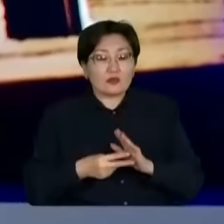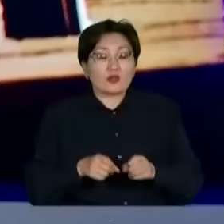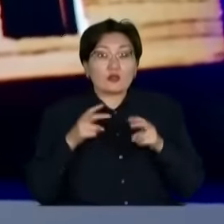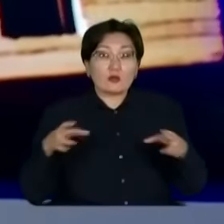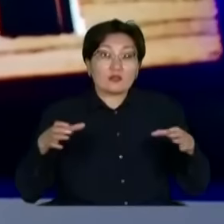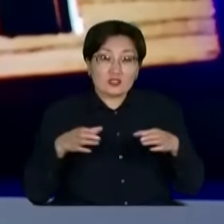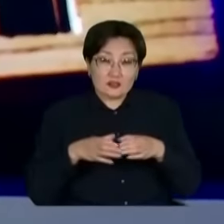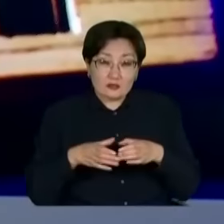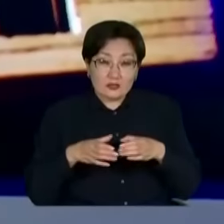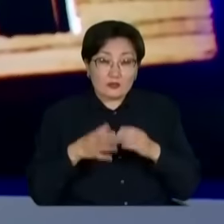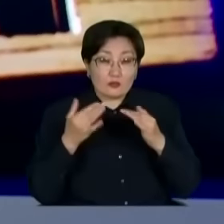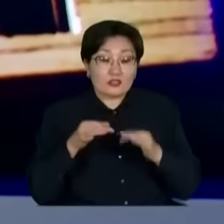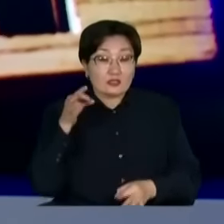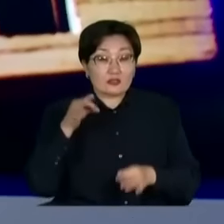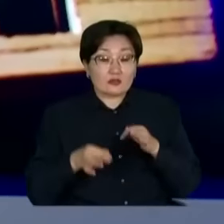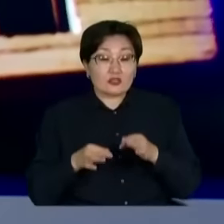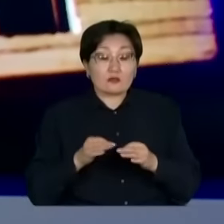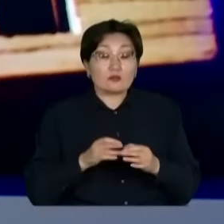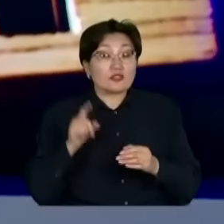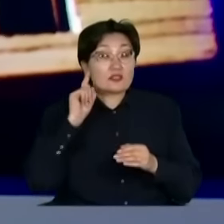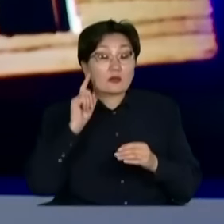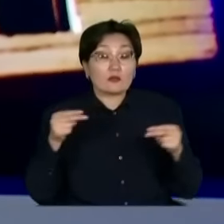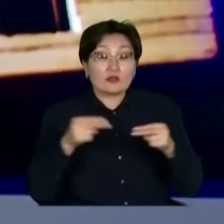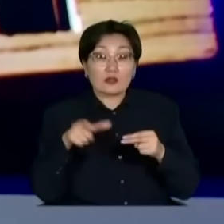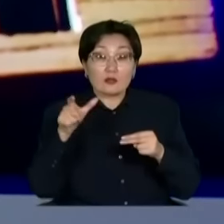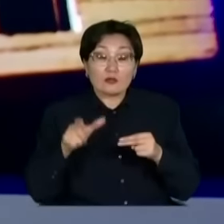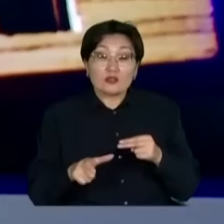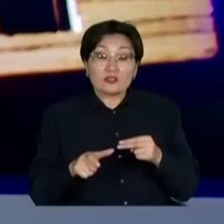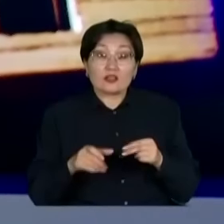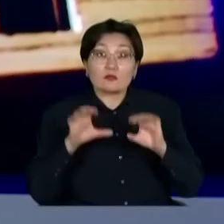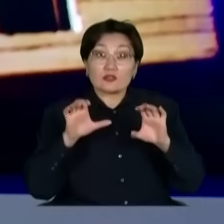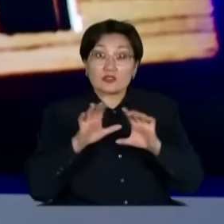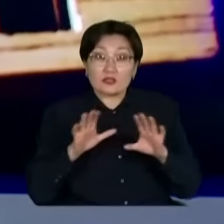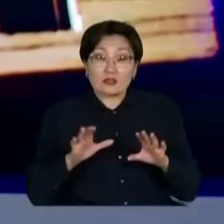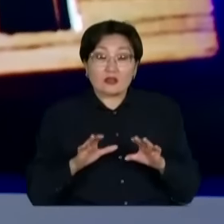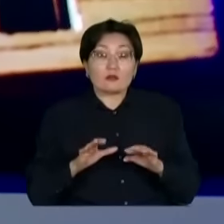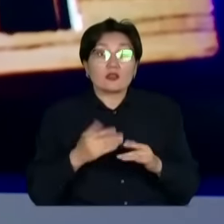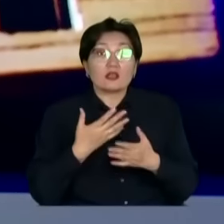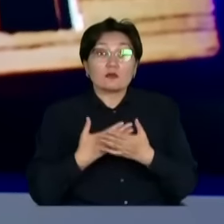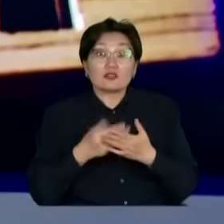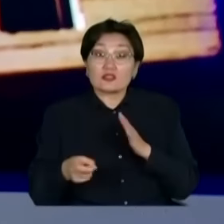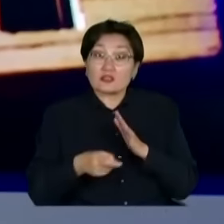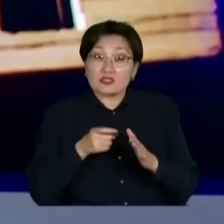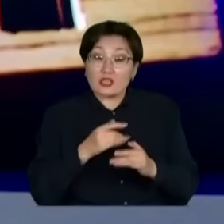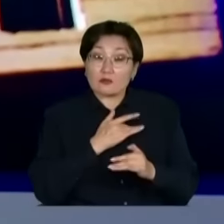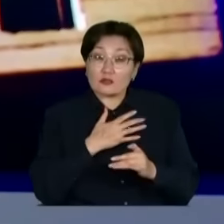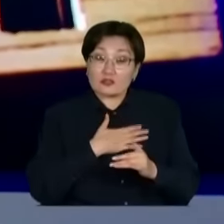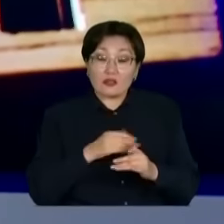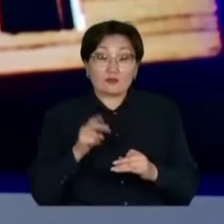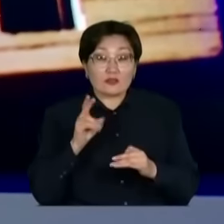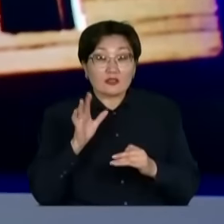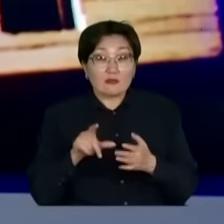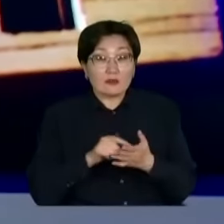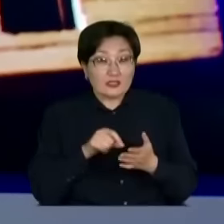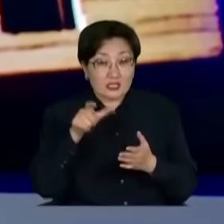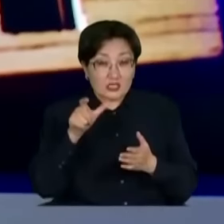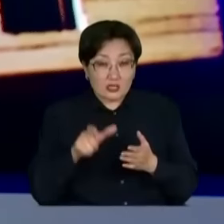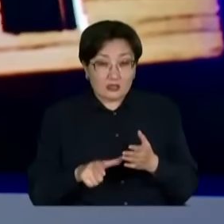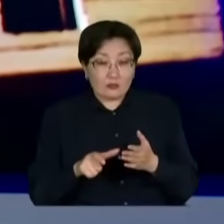риэлторов сегодня суд заслушал свидетелей по эпизоду за конного по версии следствия присвоения имущества пенсионерки